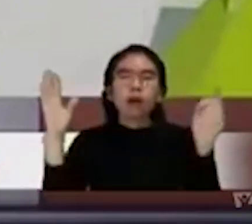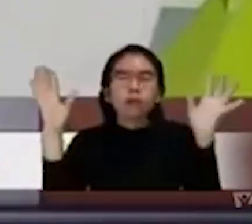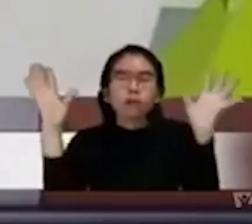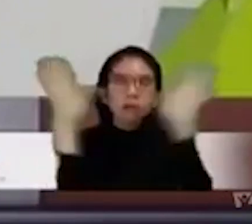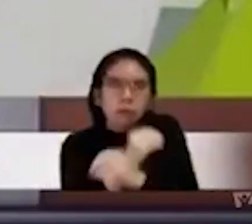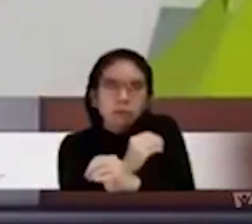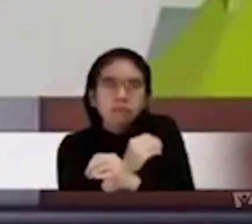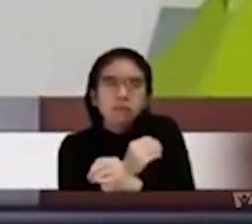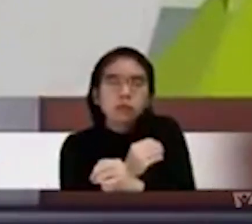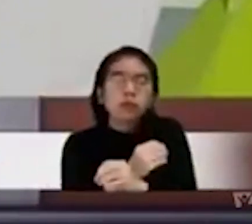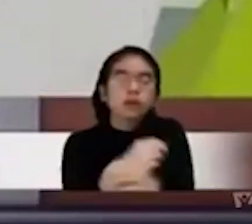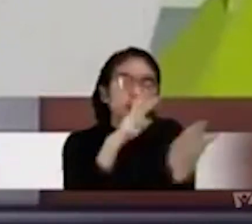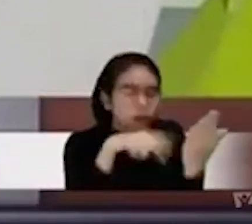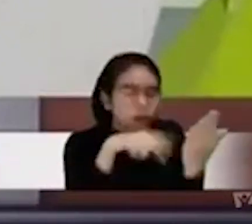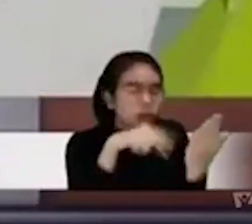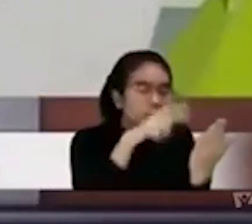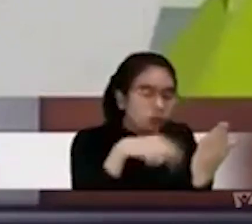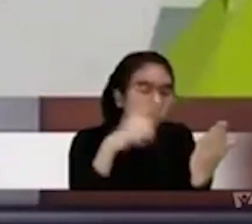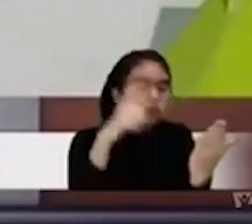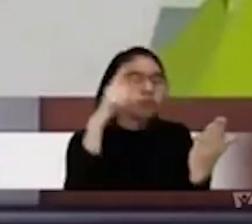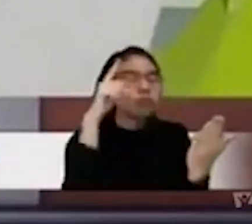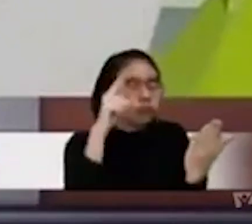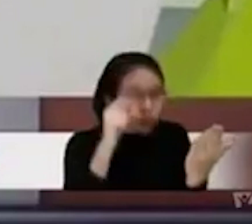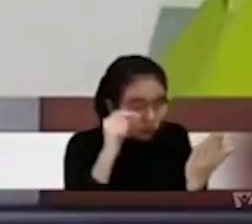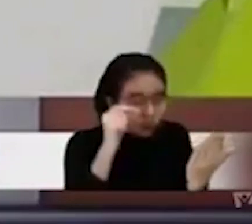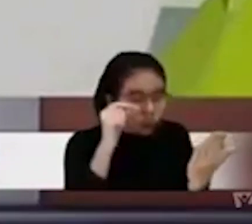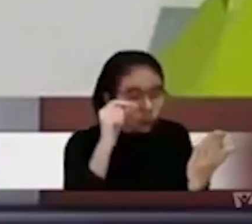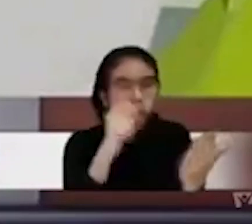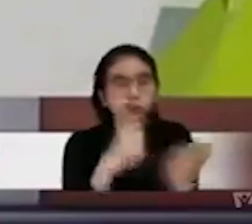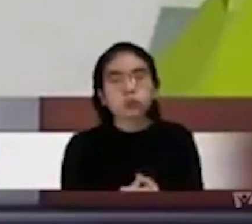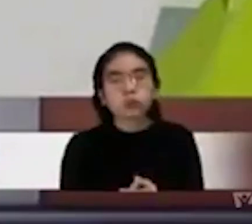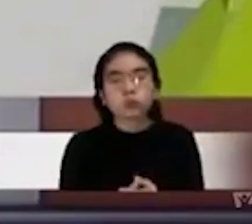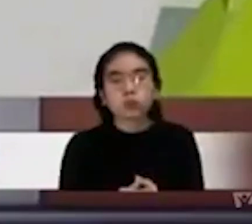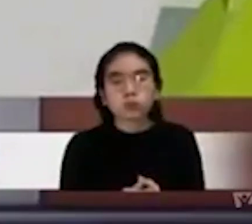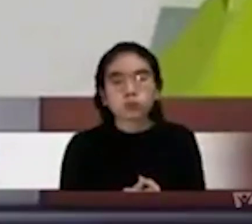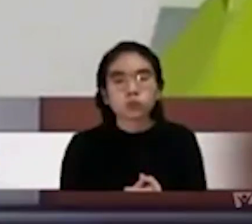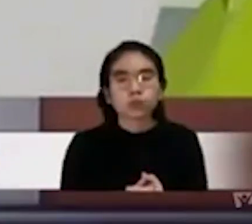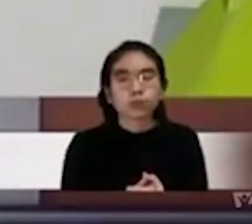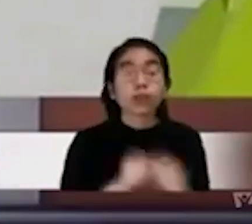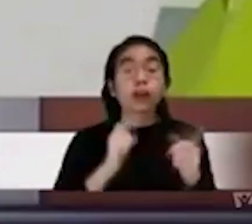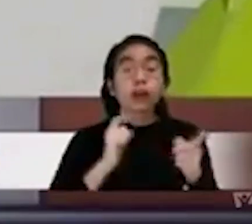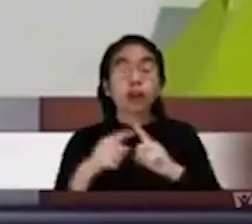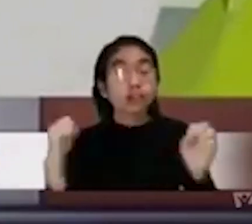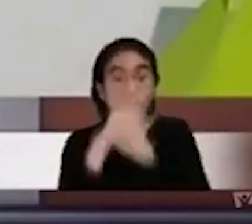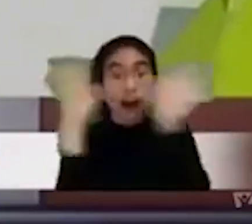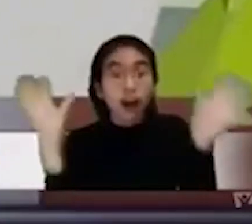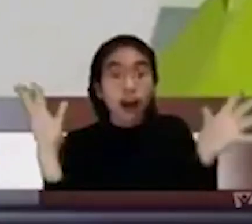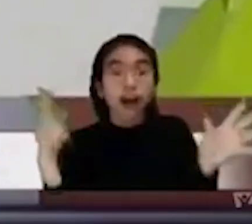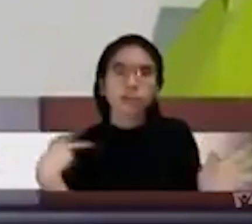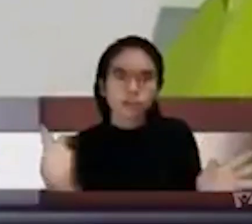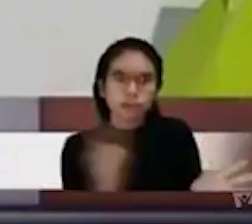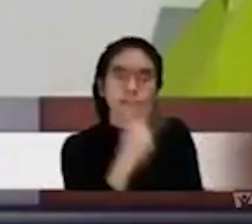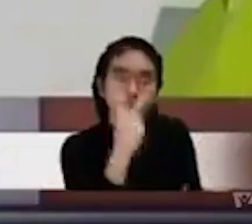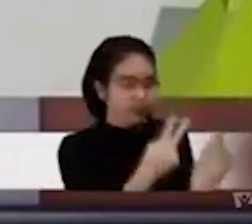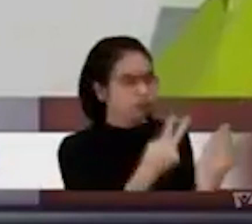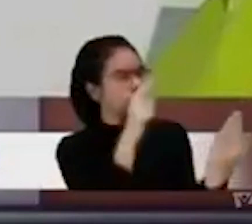kita tidak mengantuk. Lalu dengan adanya terang, kita bisa melihat dengan jelas. Dan dengan adanya